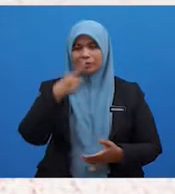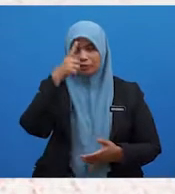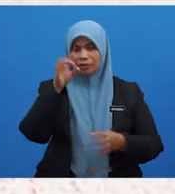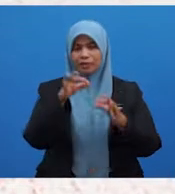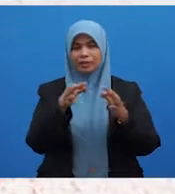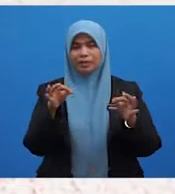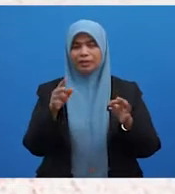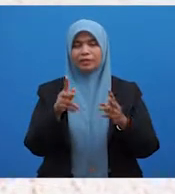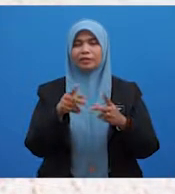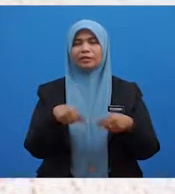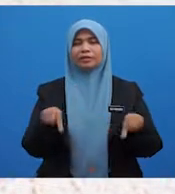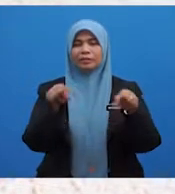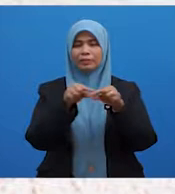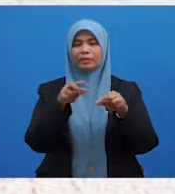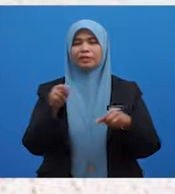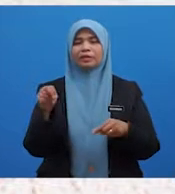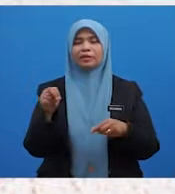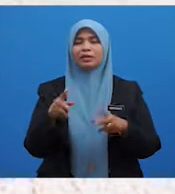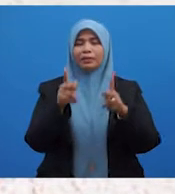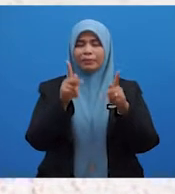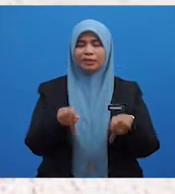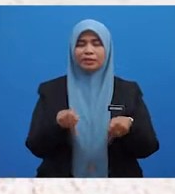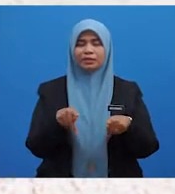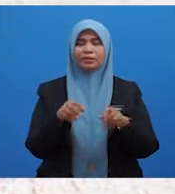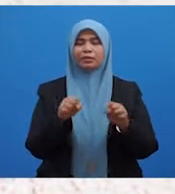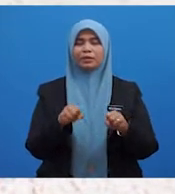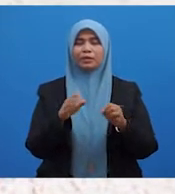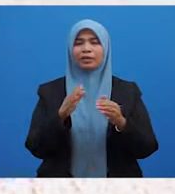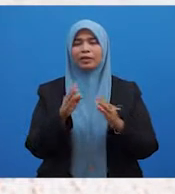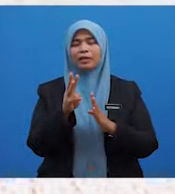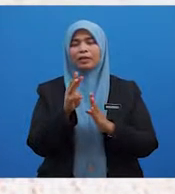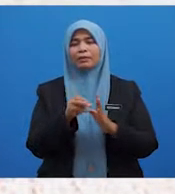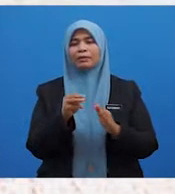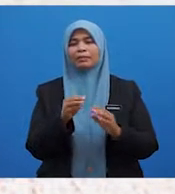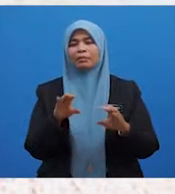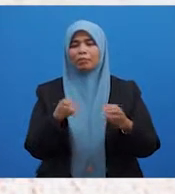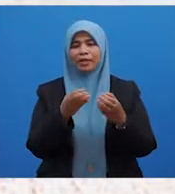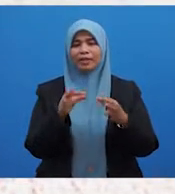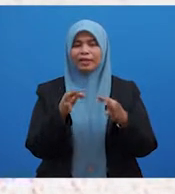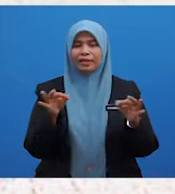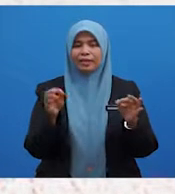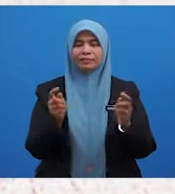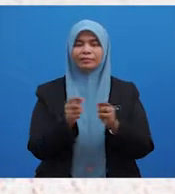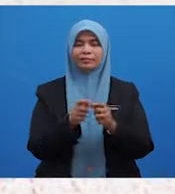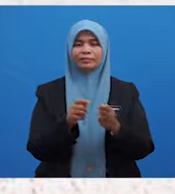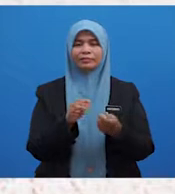Untuk ayat kepentingan, pelajar boleh membina ayat seperti berikut.